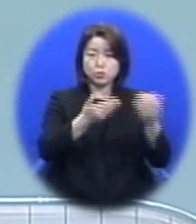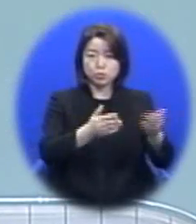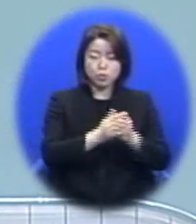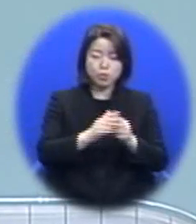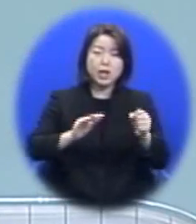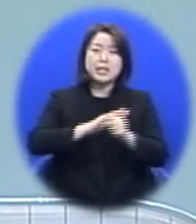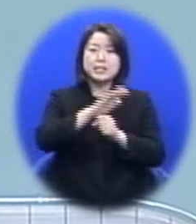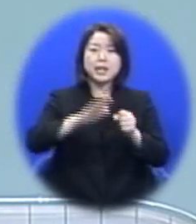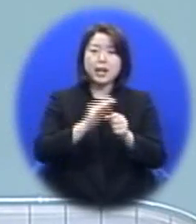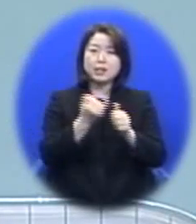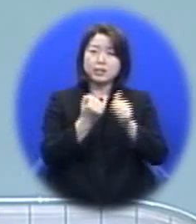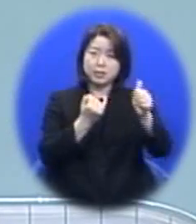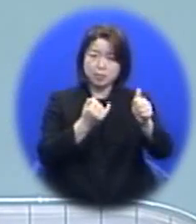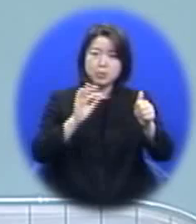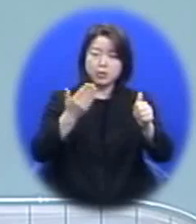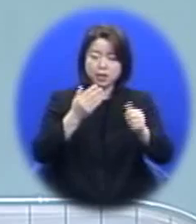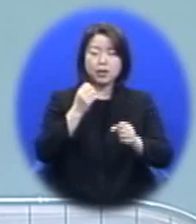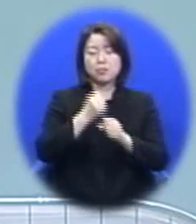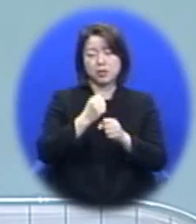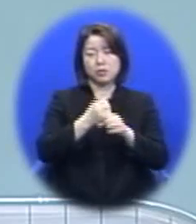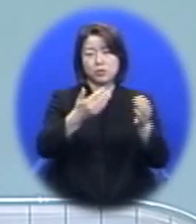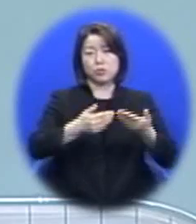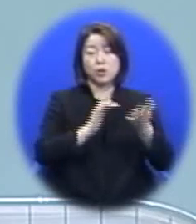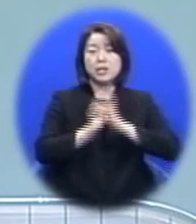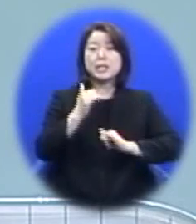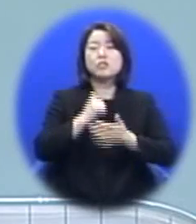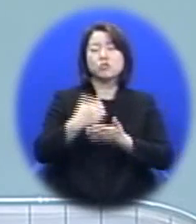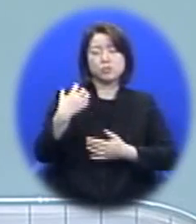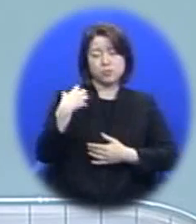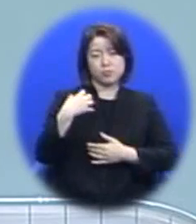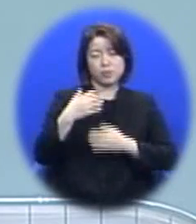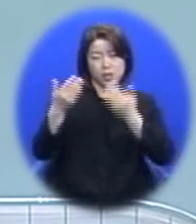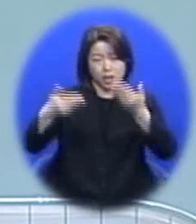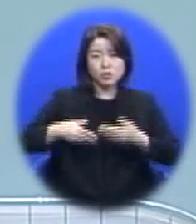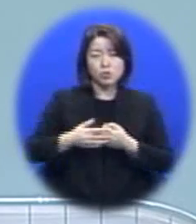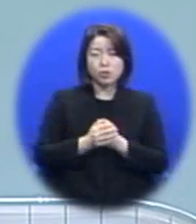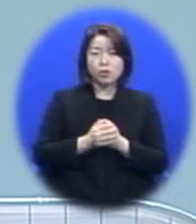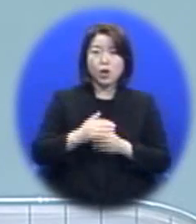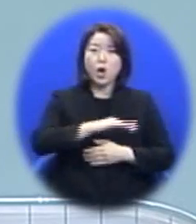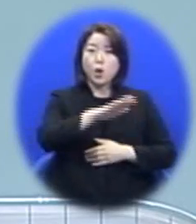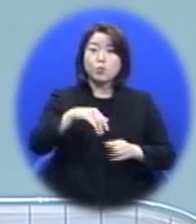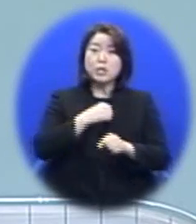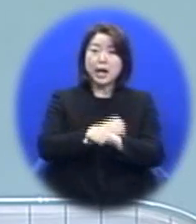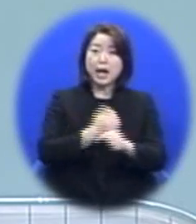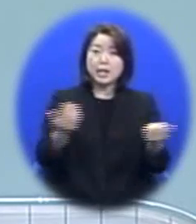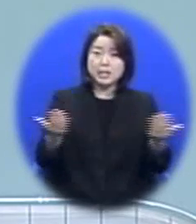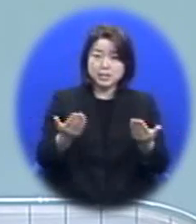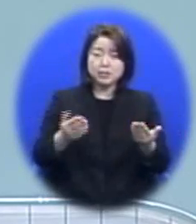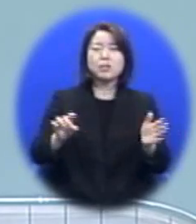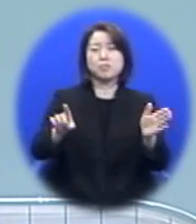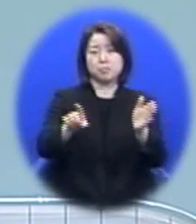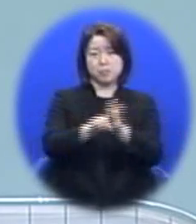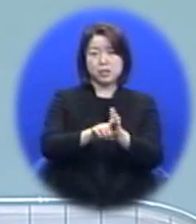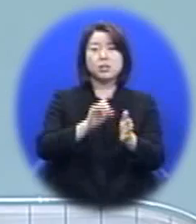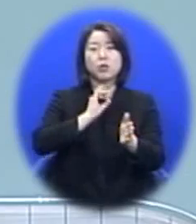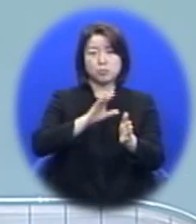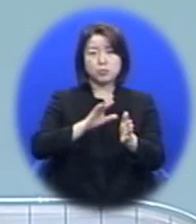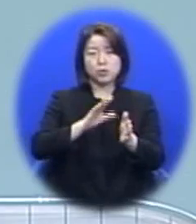되게 해주세요. 예수님이 그렇게 해주신다. 우리가 할 일은 믿는 것뿐이에요. 주님이 그렇게